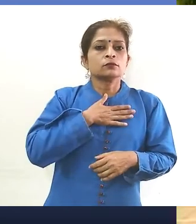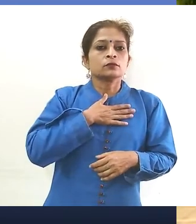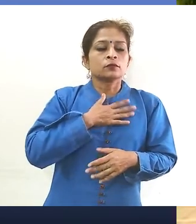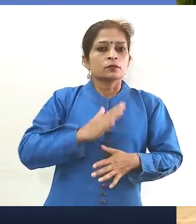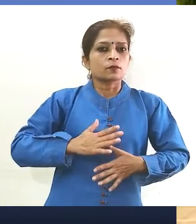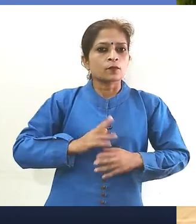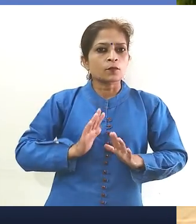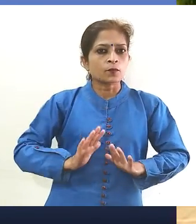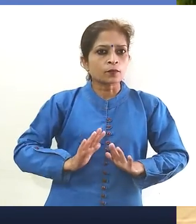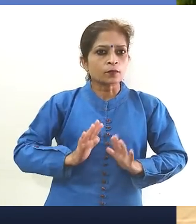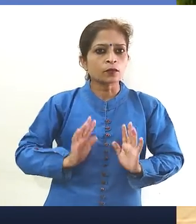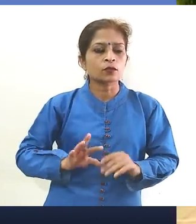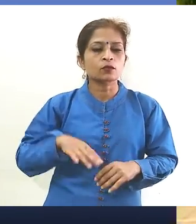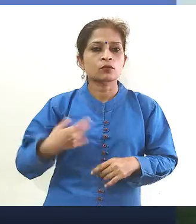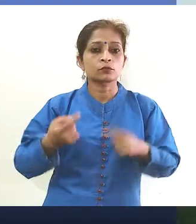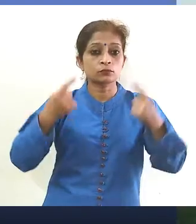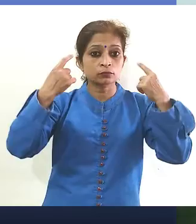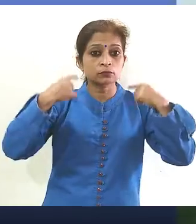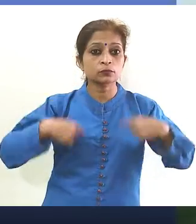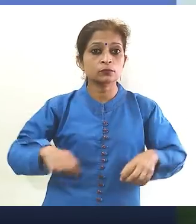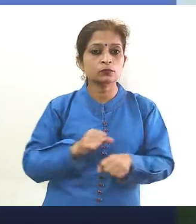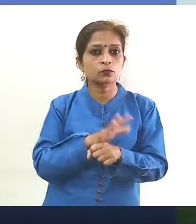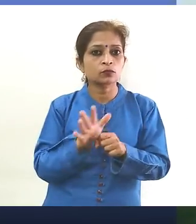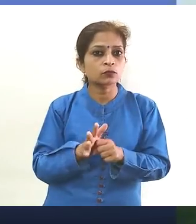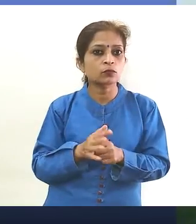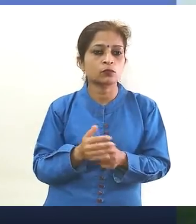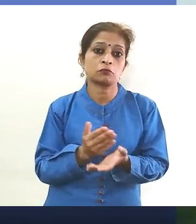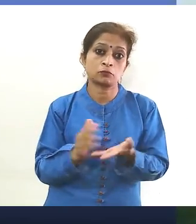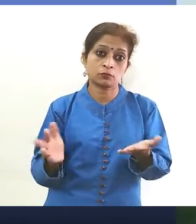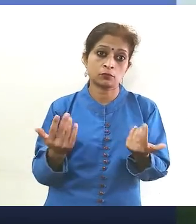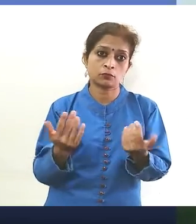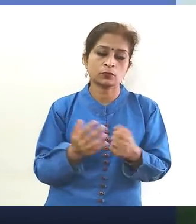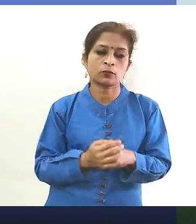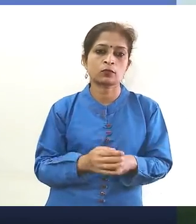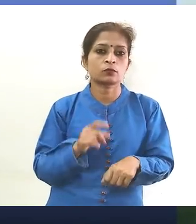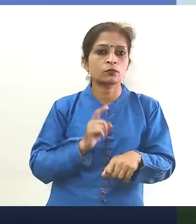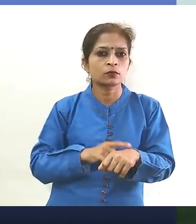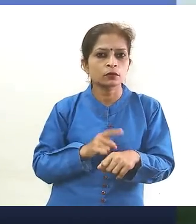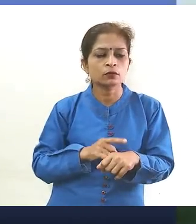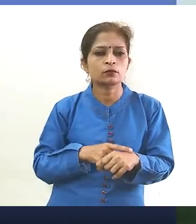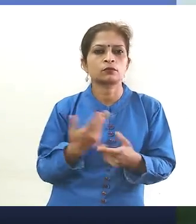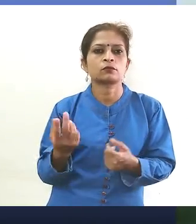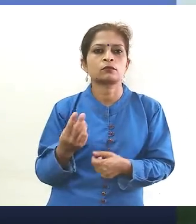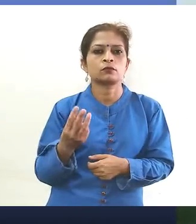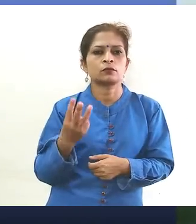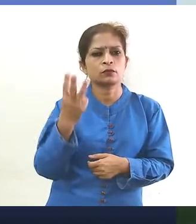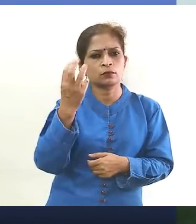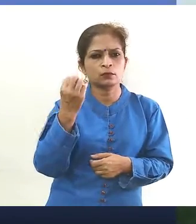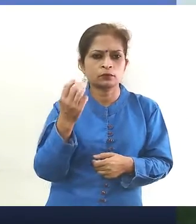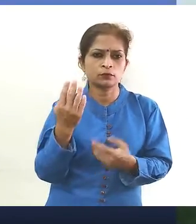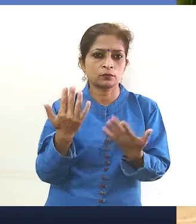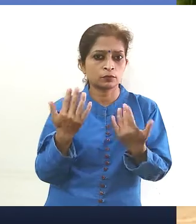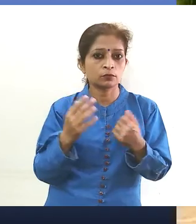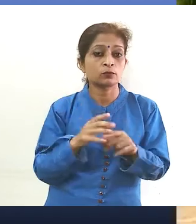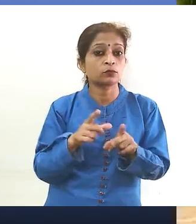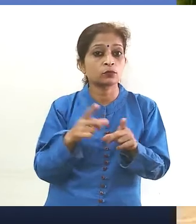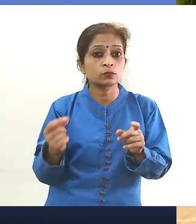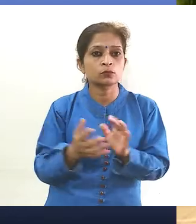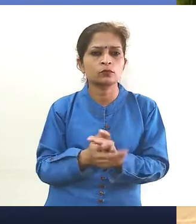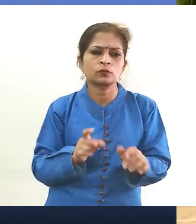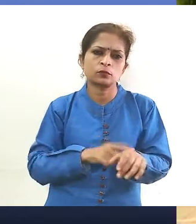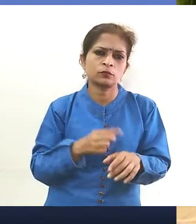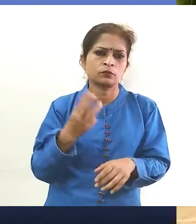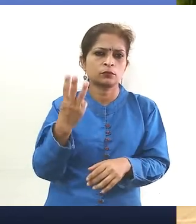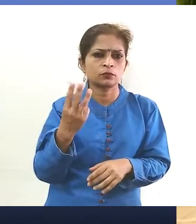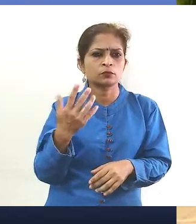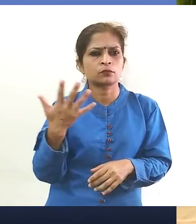आपके शरीर में कोरोना नेगेटिव है। आधा से 1 मिनट आप होल्ड कर ले, होल्ड करके दायन आंख को बंद करके बाएं से छोड़ दे, ऐसे